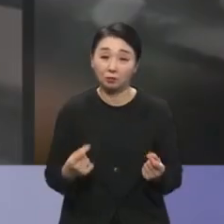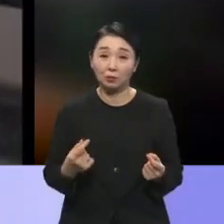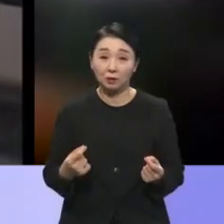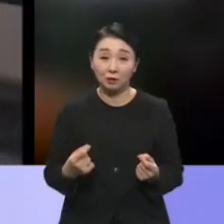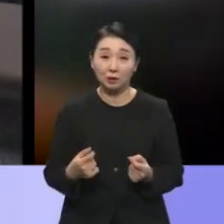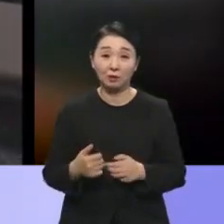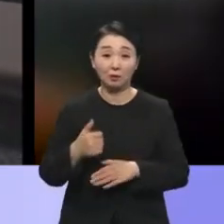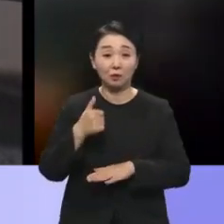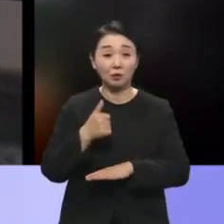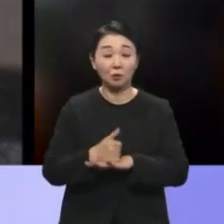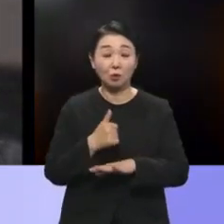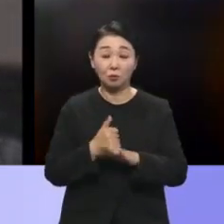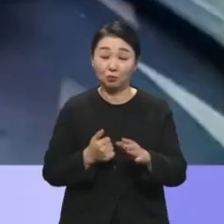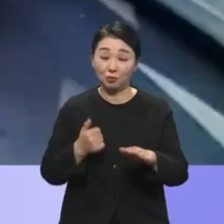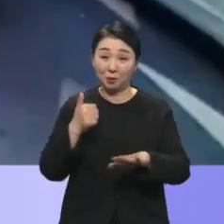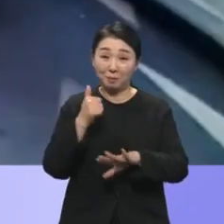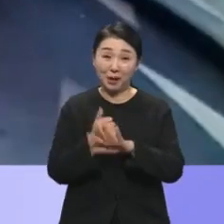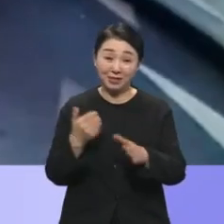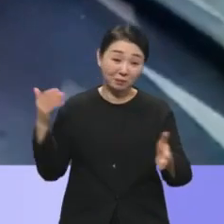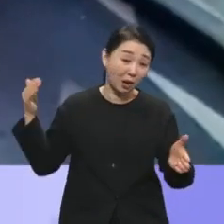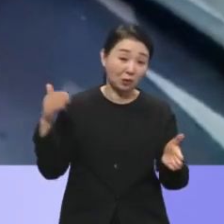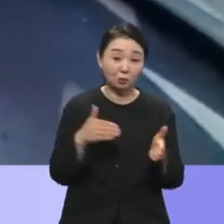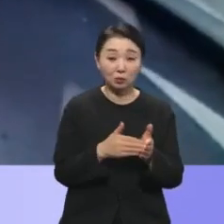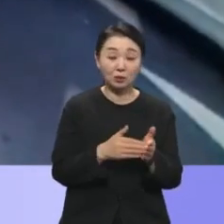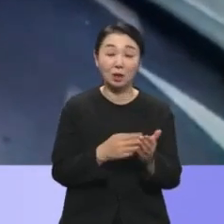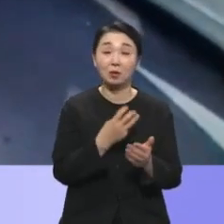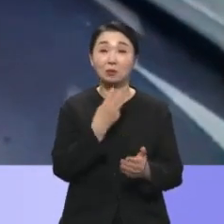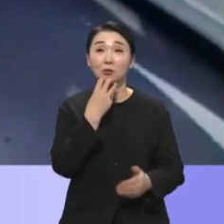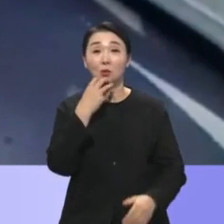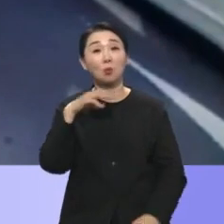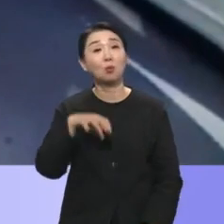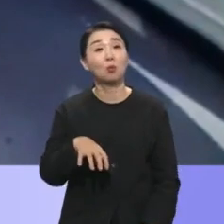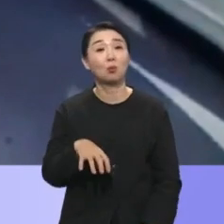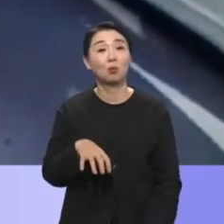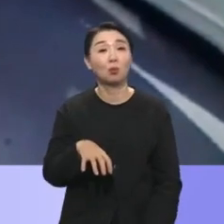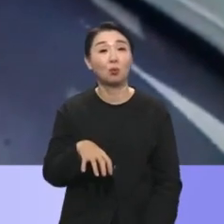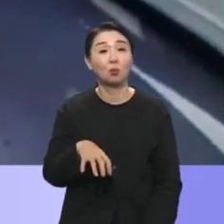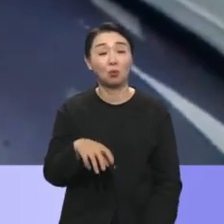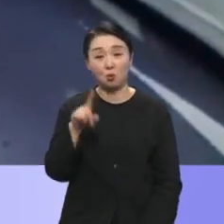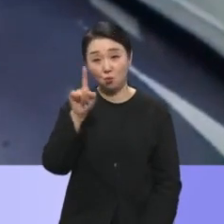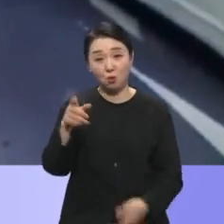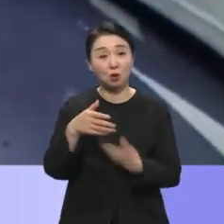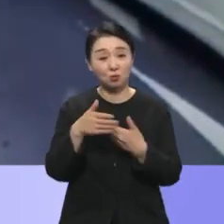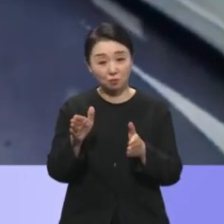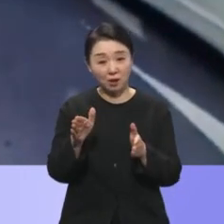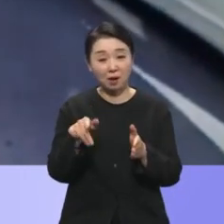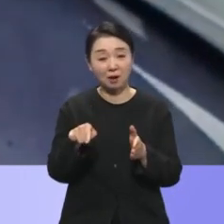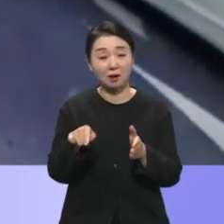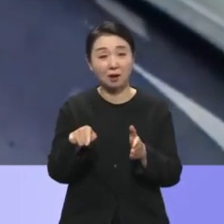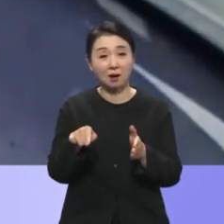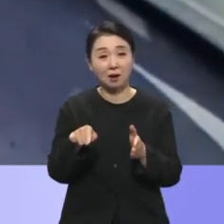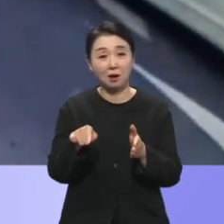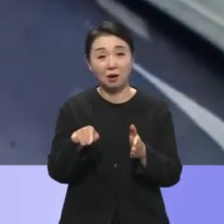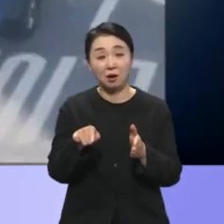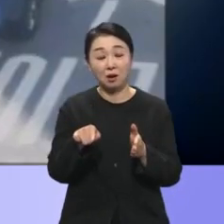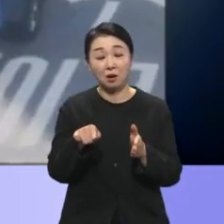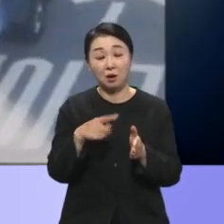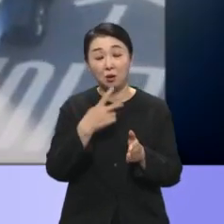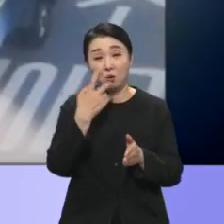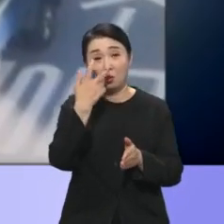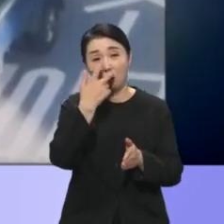최종 그 도착지가이 서울 어느 곳에 있었던 원룸에 마치 그 보관